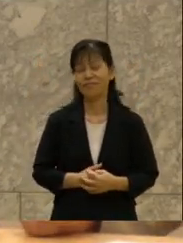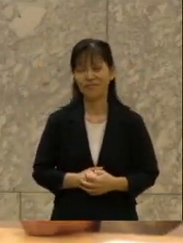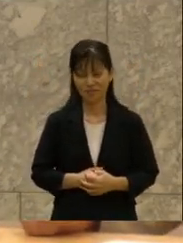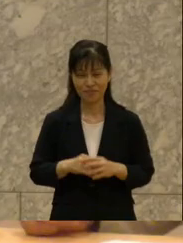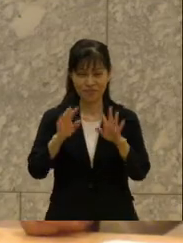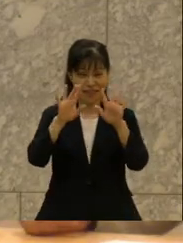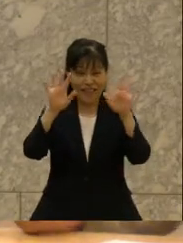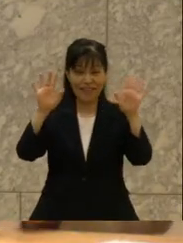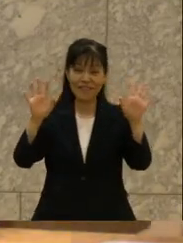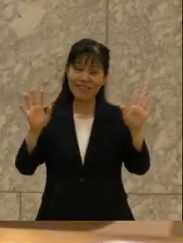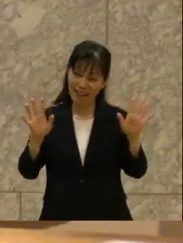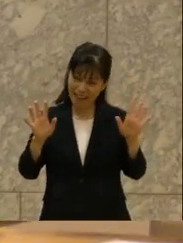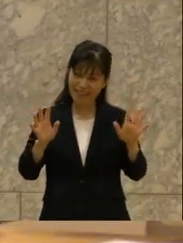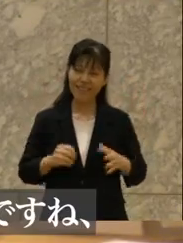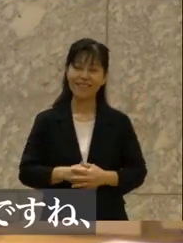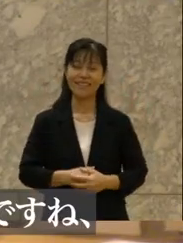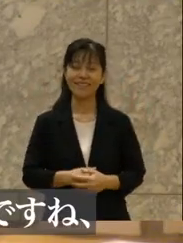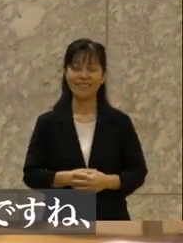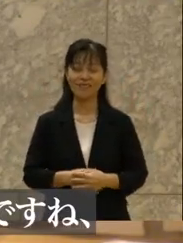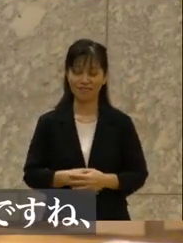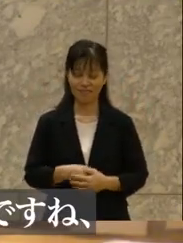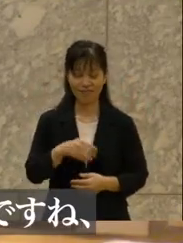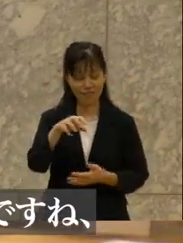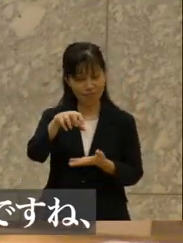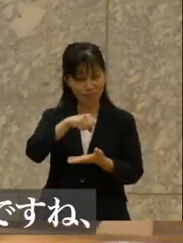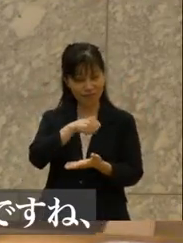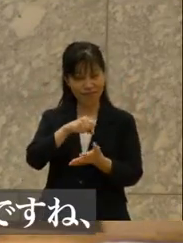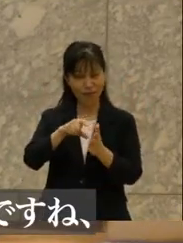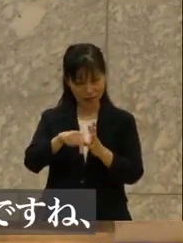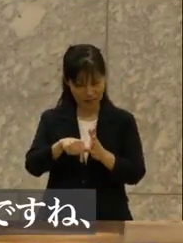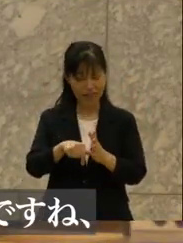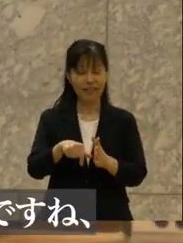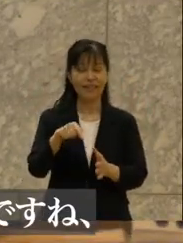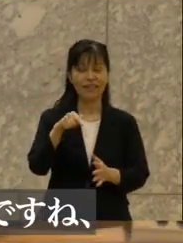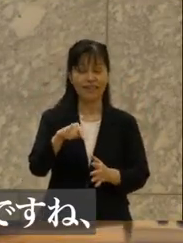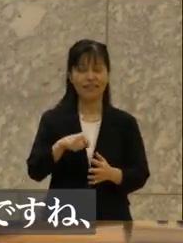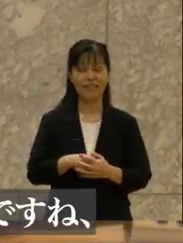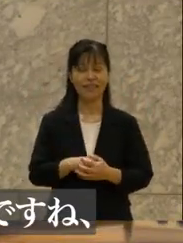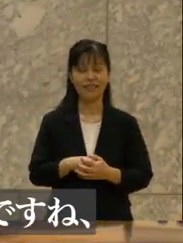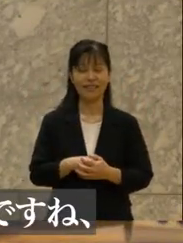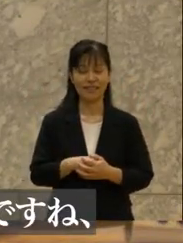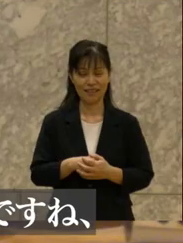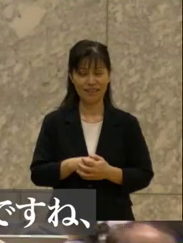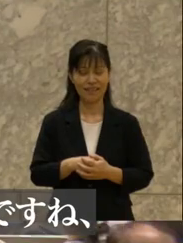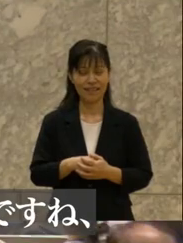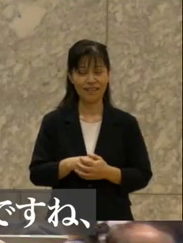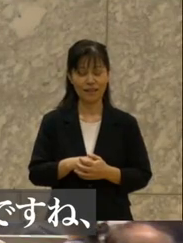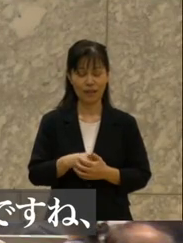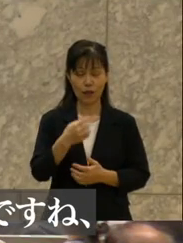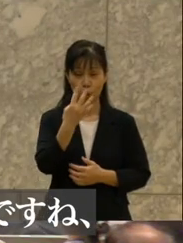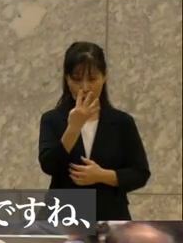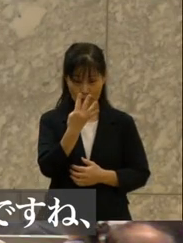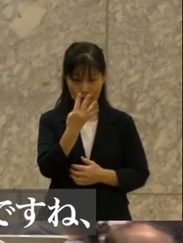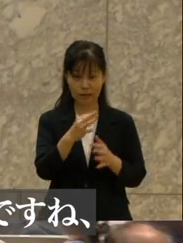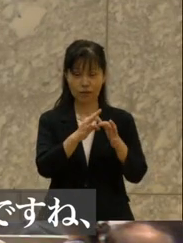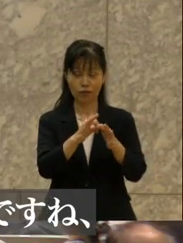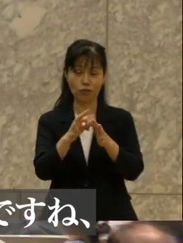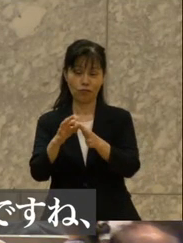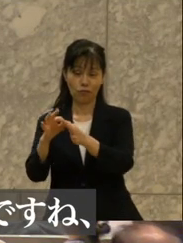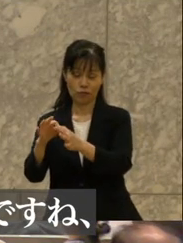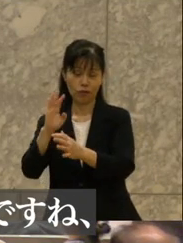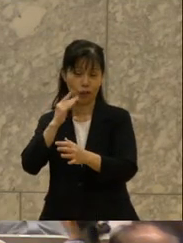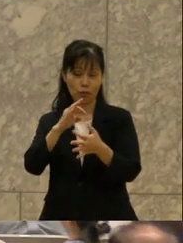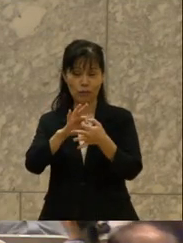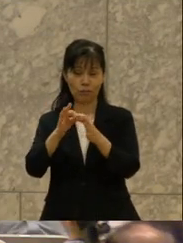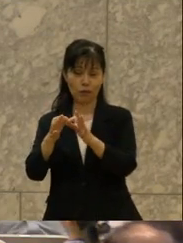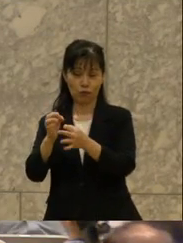輝いてますねありがとうございますその時にですねありがとうございますその今ずっとそういう形でもう4回もデフリンピック